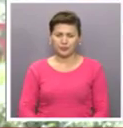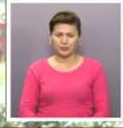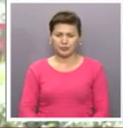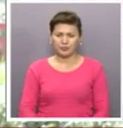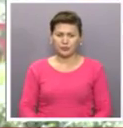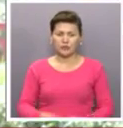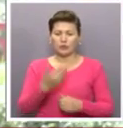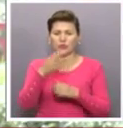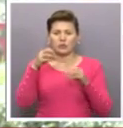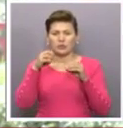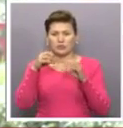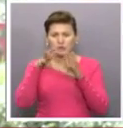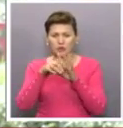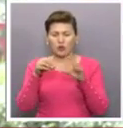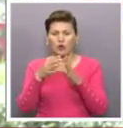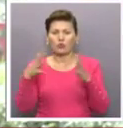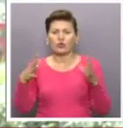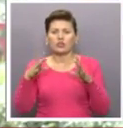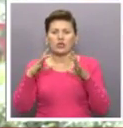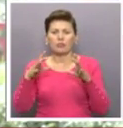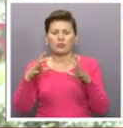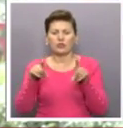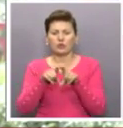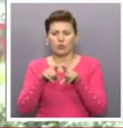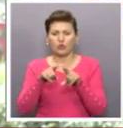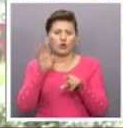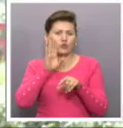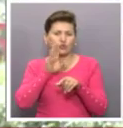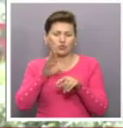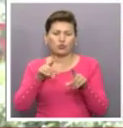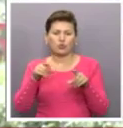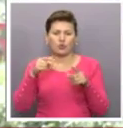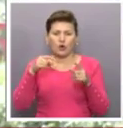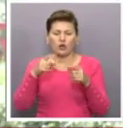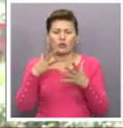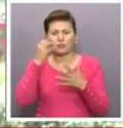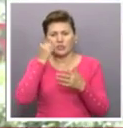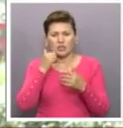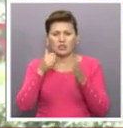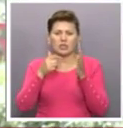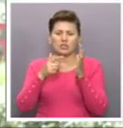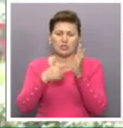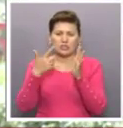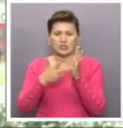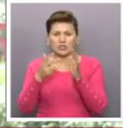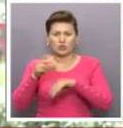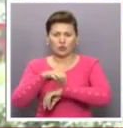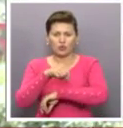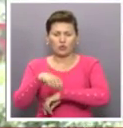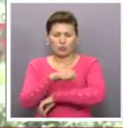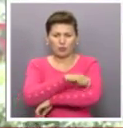Оның ішінде үлкен диаметрлі су құбырлары және тозығы жеткен тағы да 7-8 шақырым су құбыры